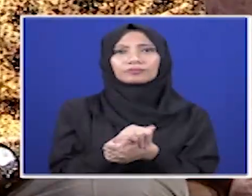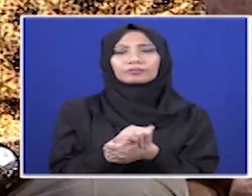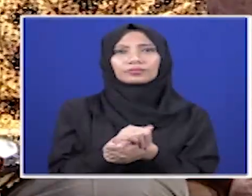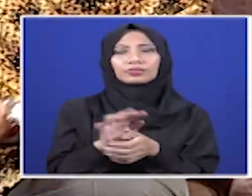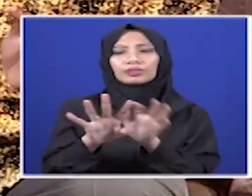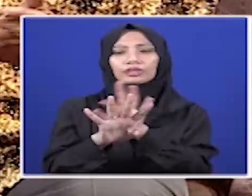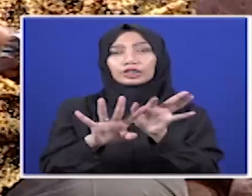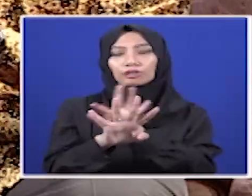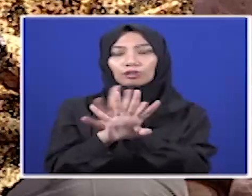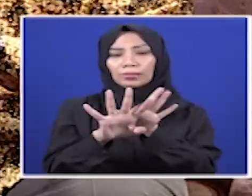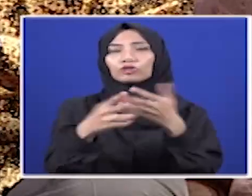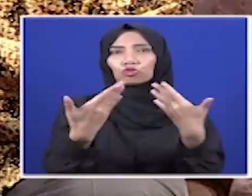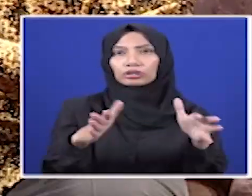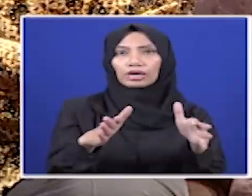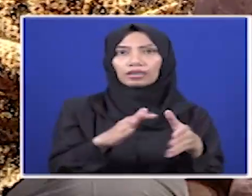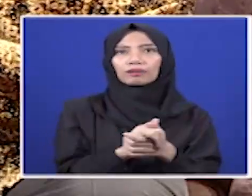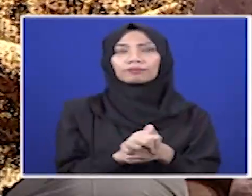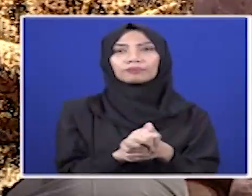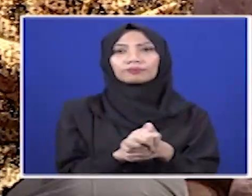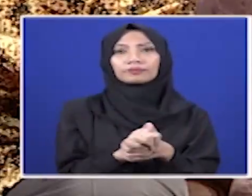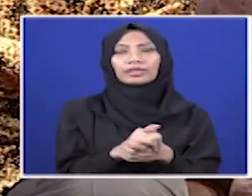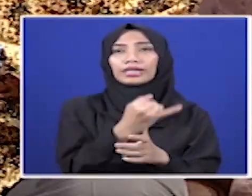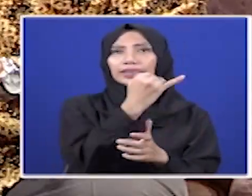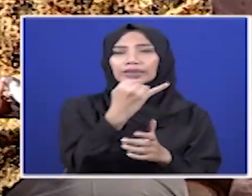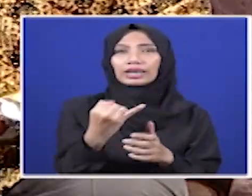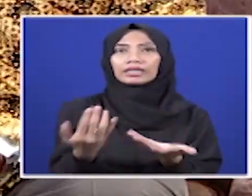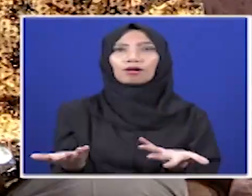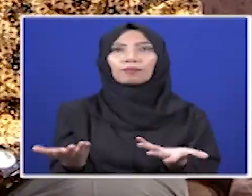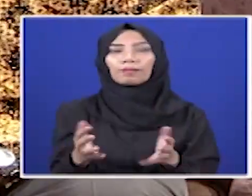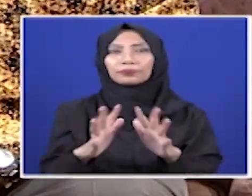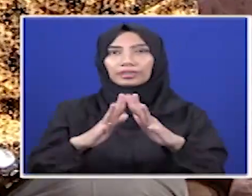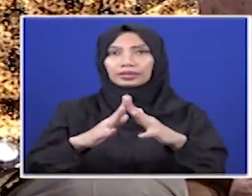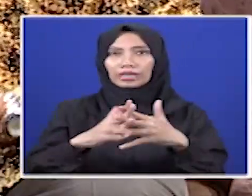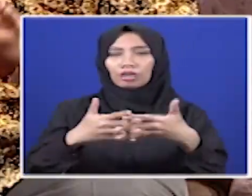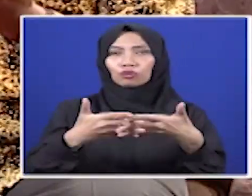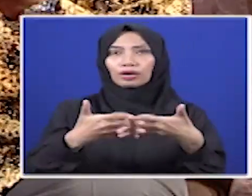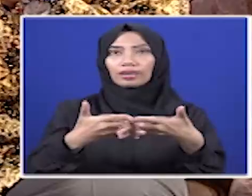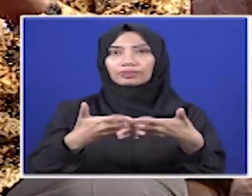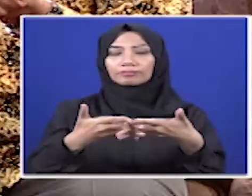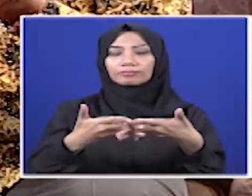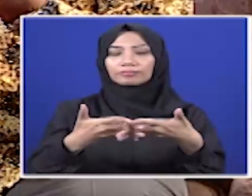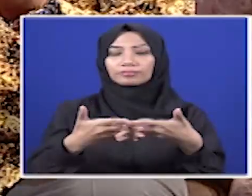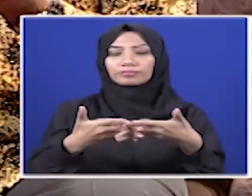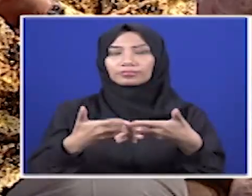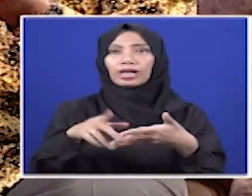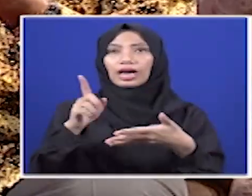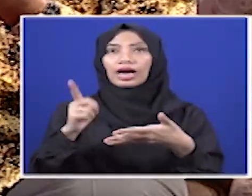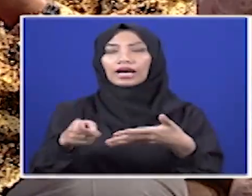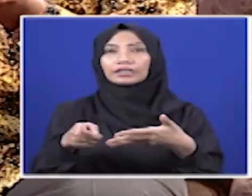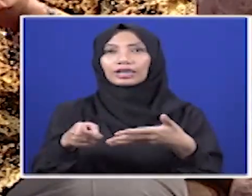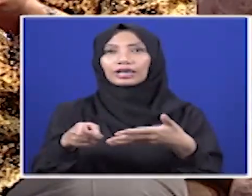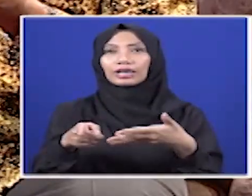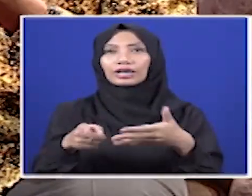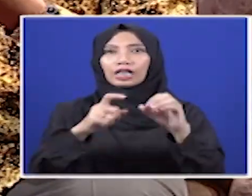yang terakhir mungkin bisa ini ya yaitu banyak apa Alquran itu Mengapa ada surat al-ikhlas surat